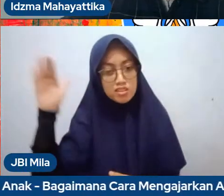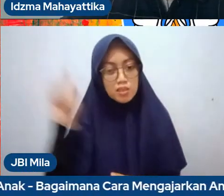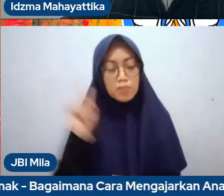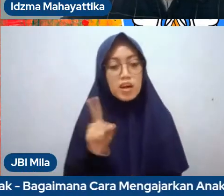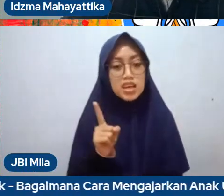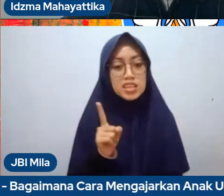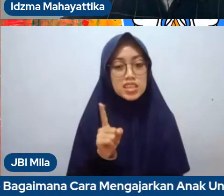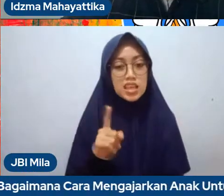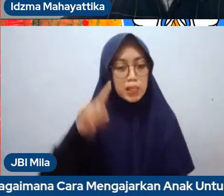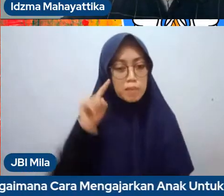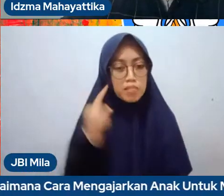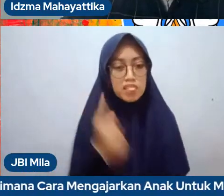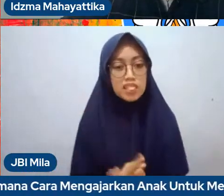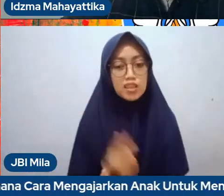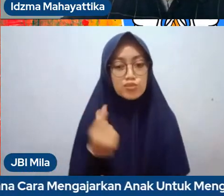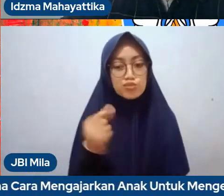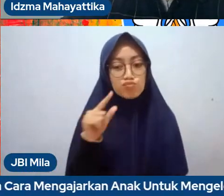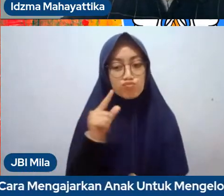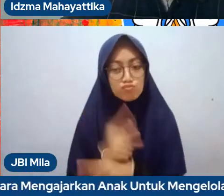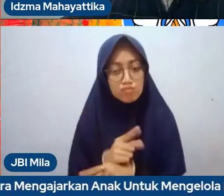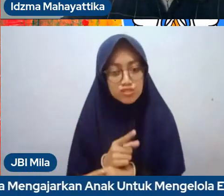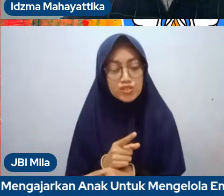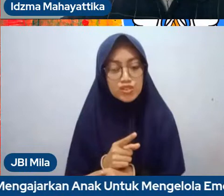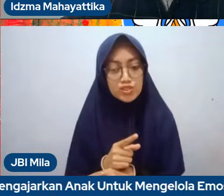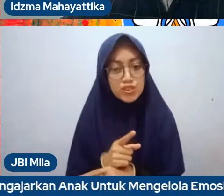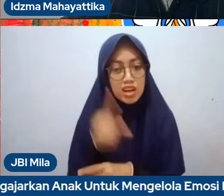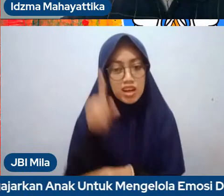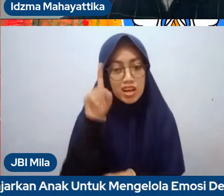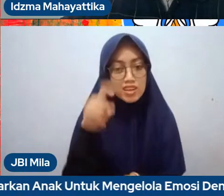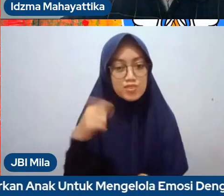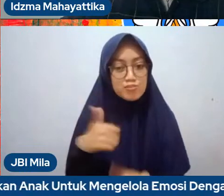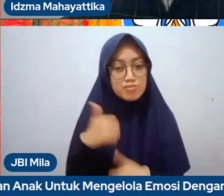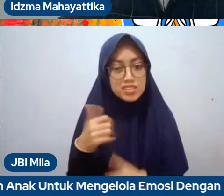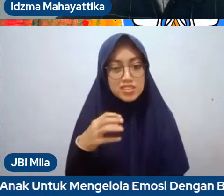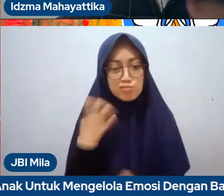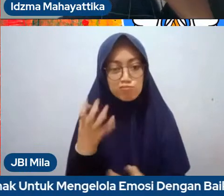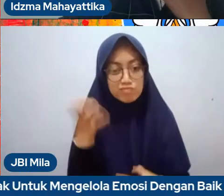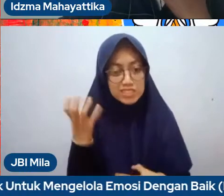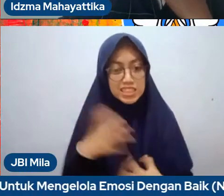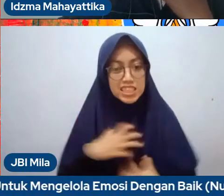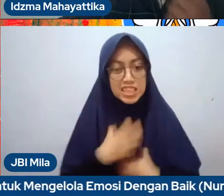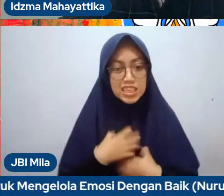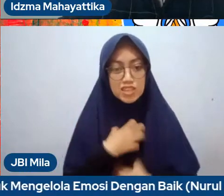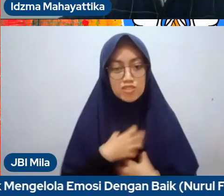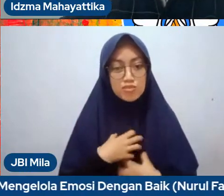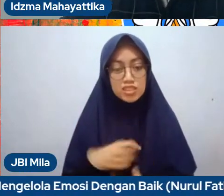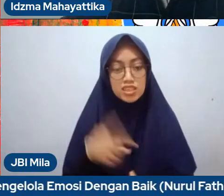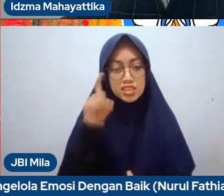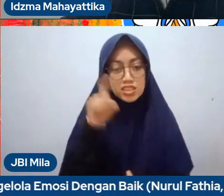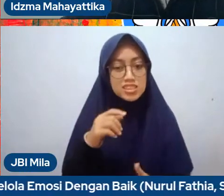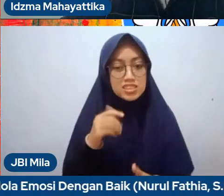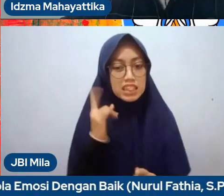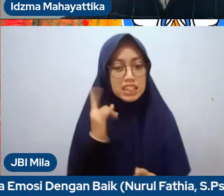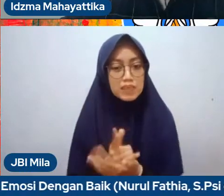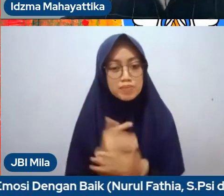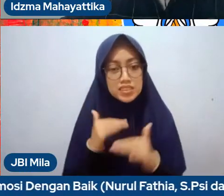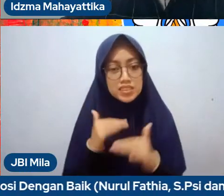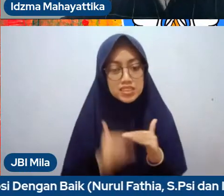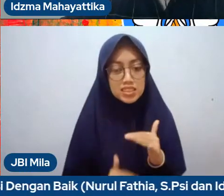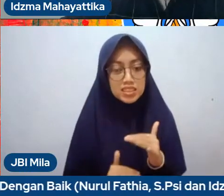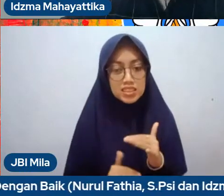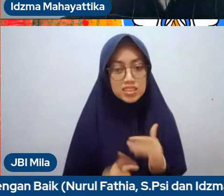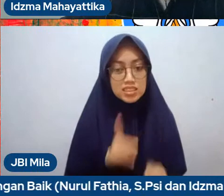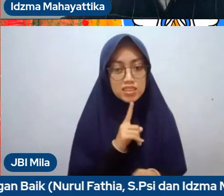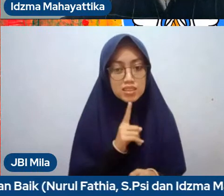nih buat guru untuk bisa mengendalikan emosi, untuk bisa tetap tenang ya, karena ternyata